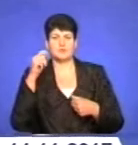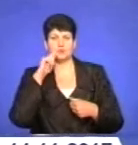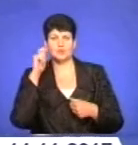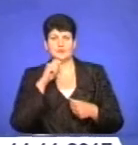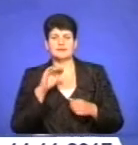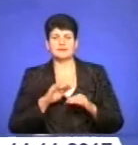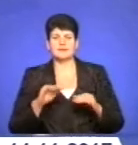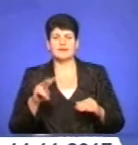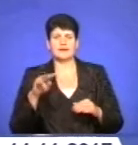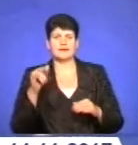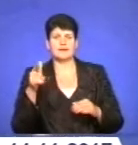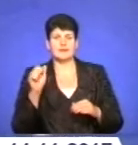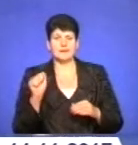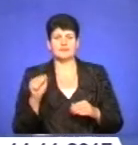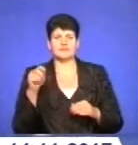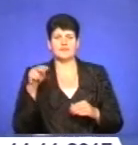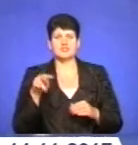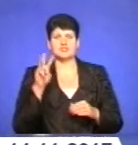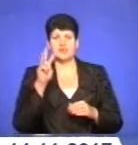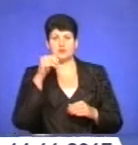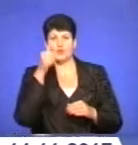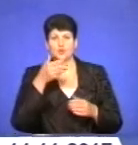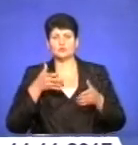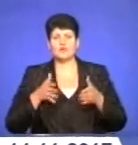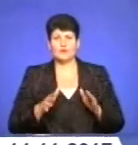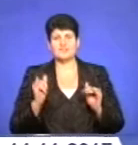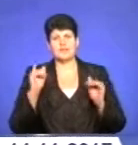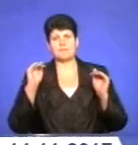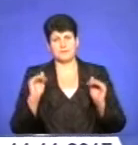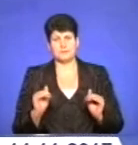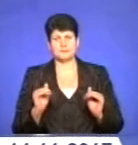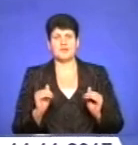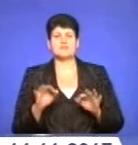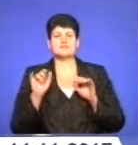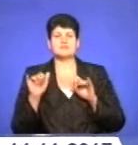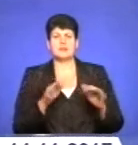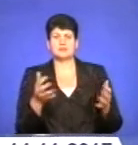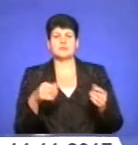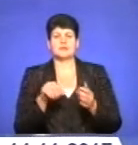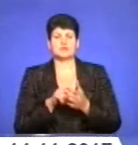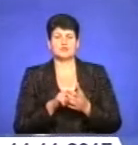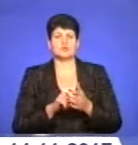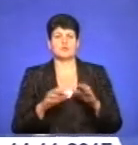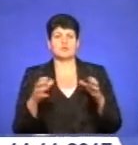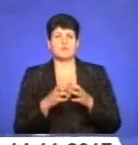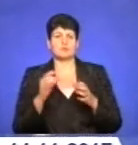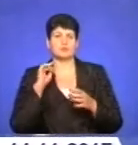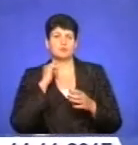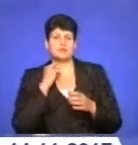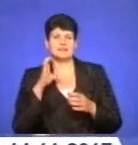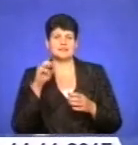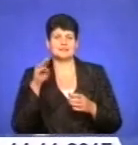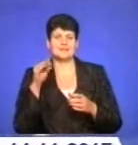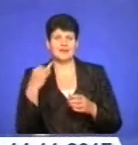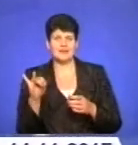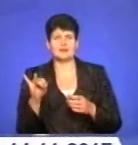ліга» серед юнаків 2003 року народження та молодших. В заході взяли участь команди Луцька, Стрия, Хмельницького та Тернополя,